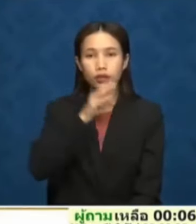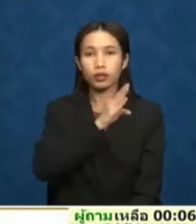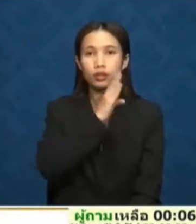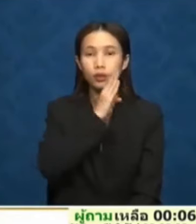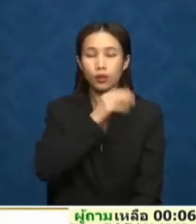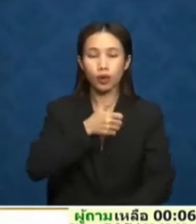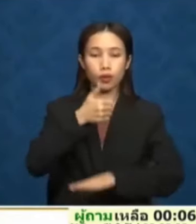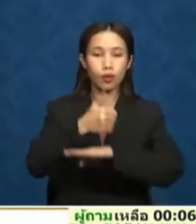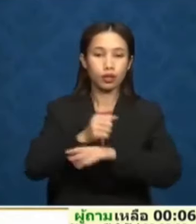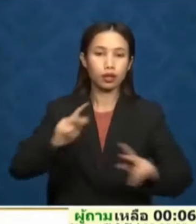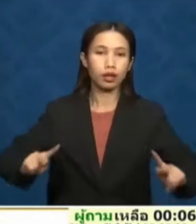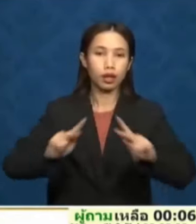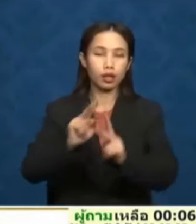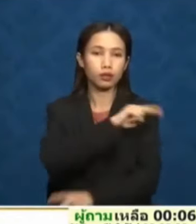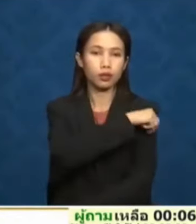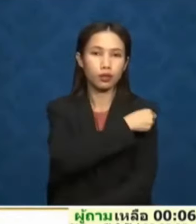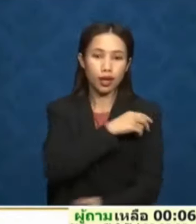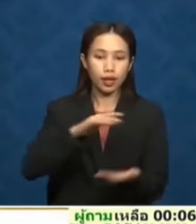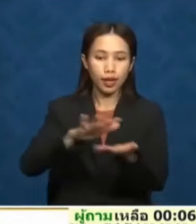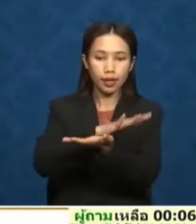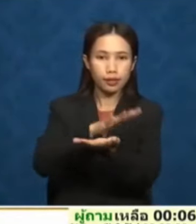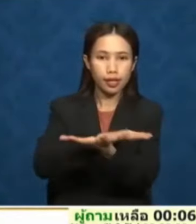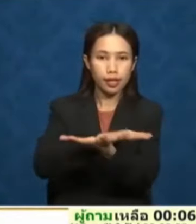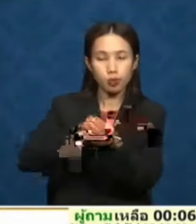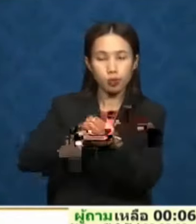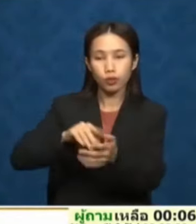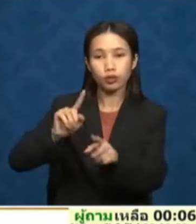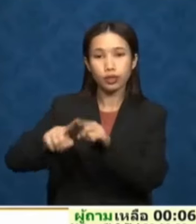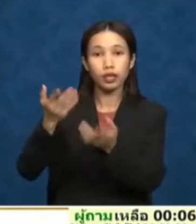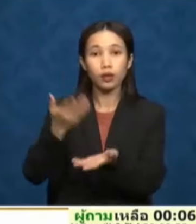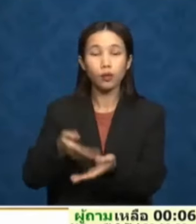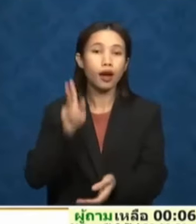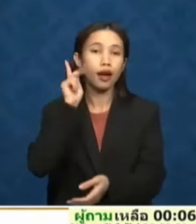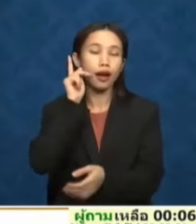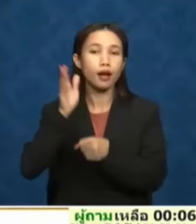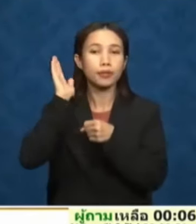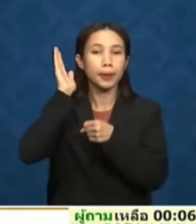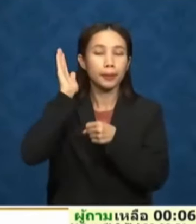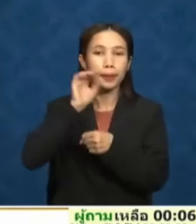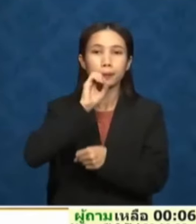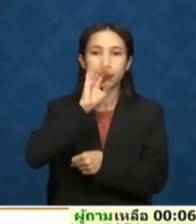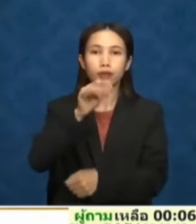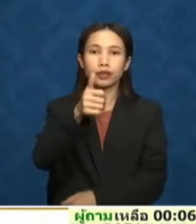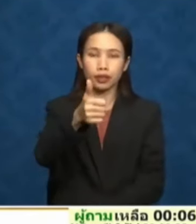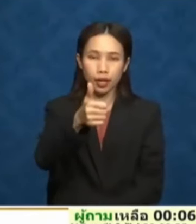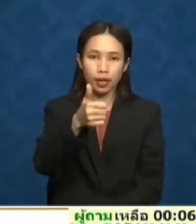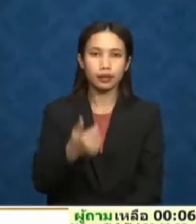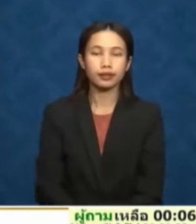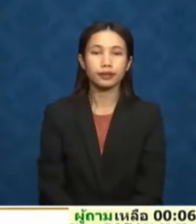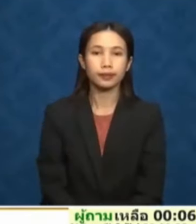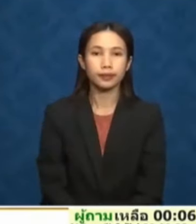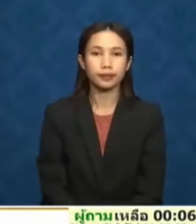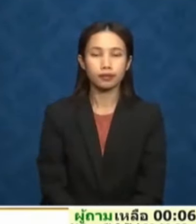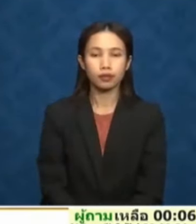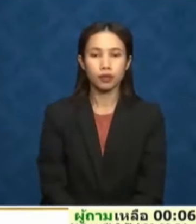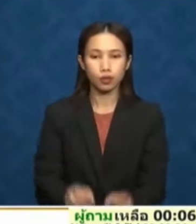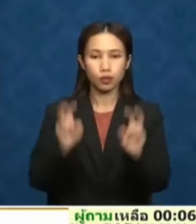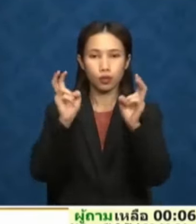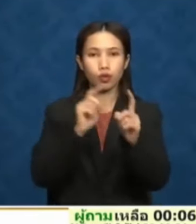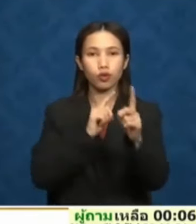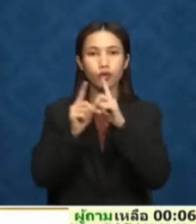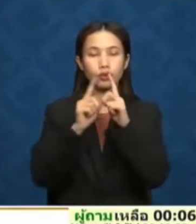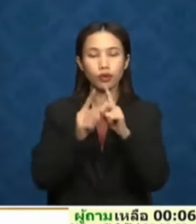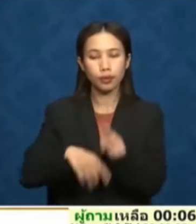รัฐมนตรีจะกรุณาตอบเป็นเอกสารก็ได้หรือจะแถลงข่าวก็ได้ค่ะแล้วก็อีกเรื่องนึงค่ะเรื่องที่เราพูดกันอยู่ในกระทูนี้ค่ะ